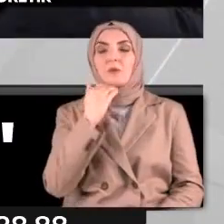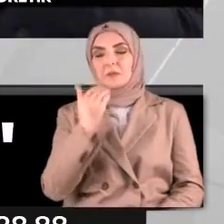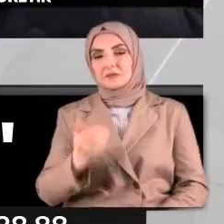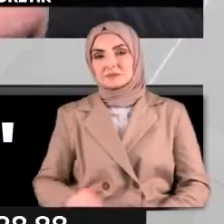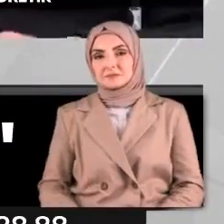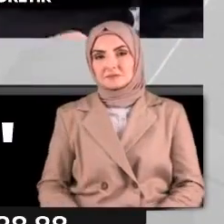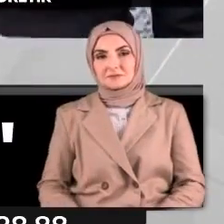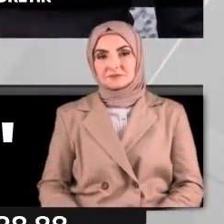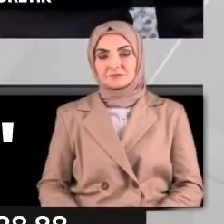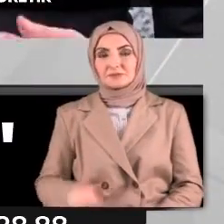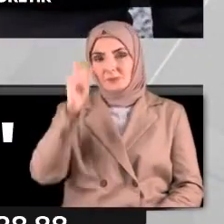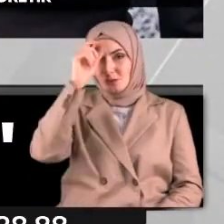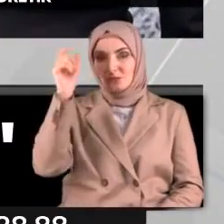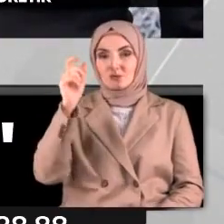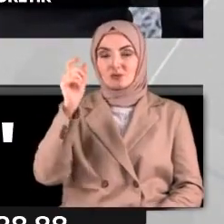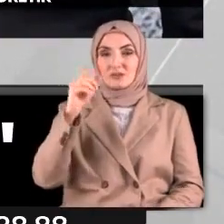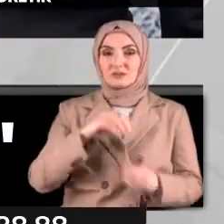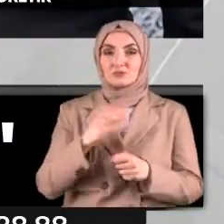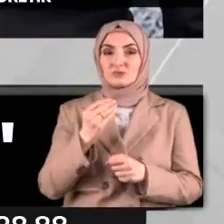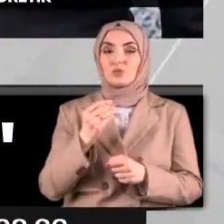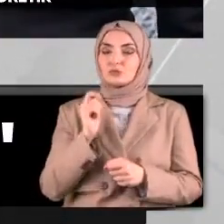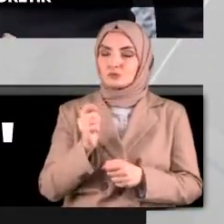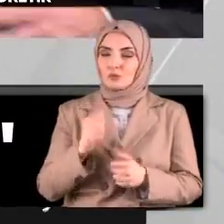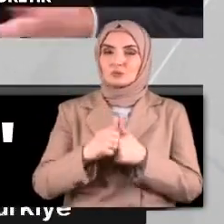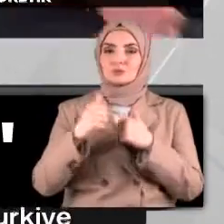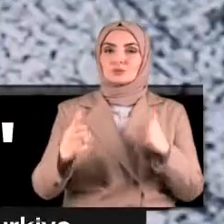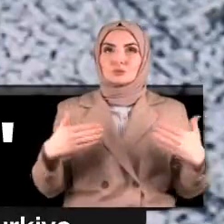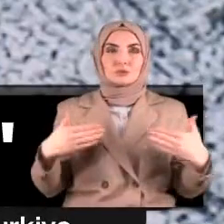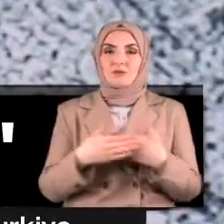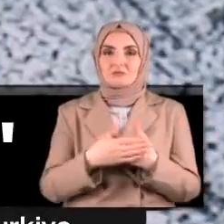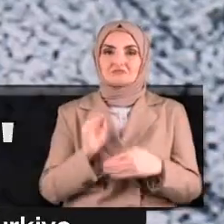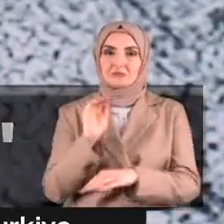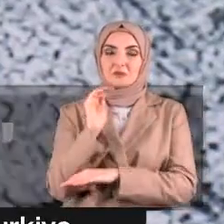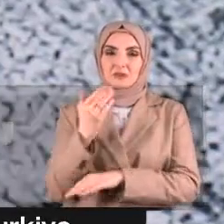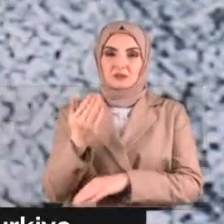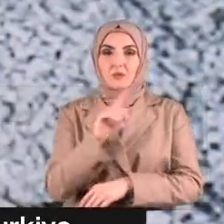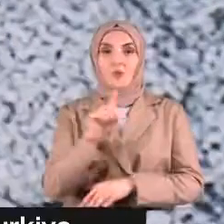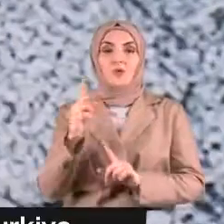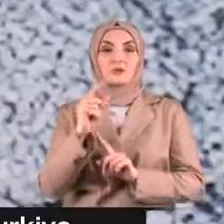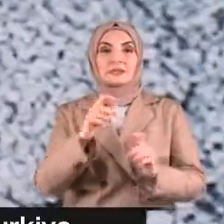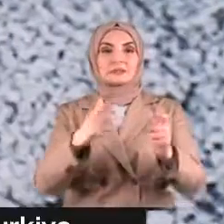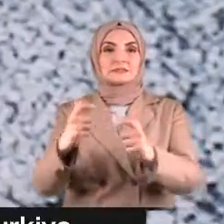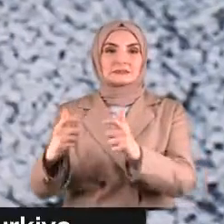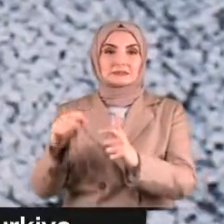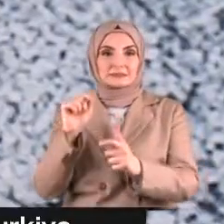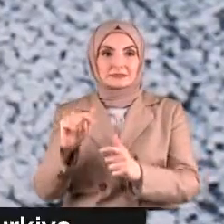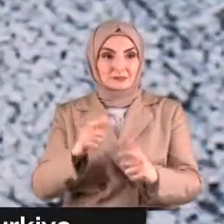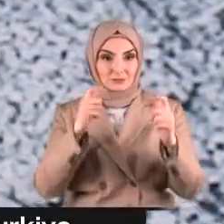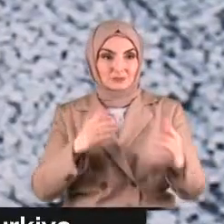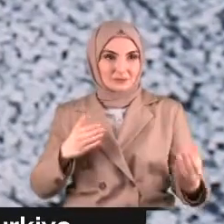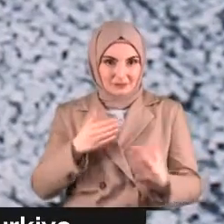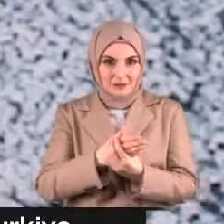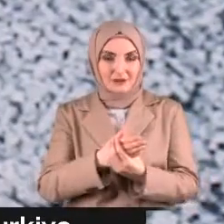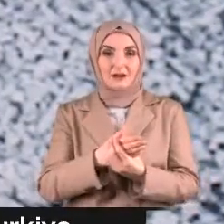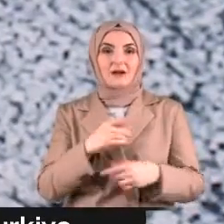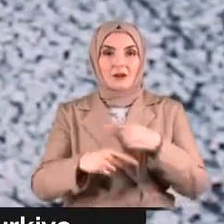Türkiye'nin en zor uzun gecelerinden birini yaşadık şüphesiz. 10 ilde afet bölgesine ulaşabilen arama kurtarma ekipleri enkaz altındakileri hayatta tutabilmek için amansız